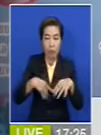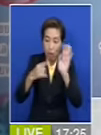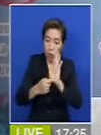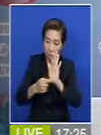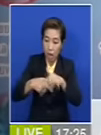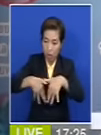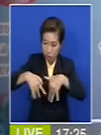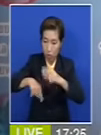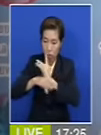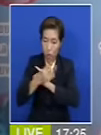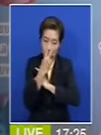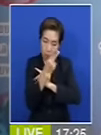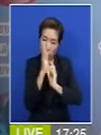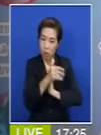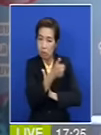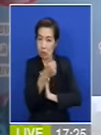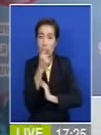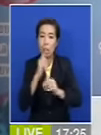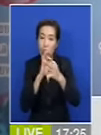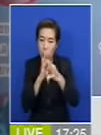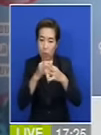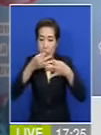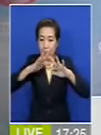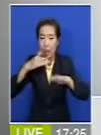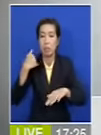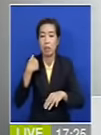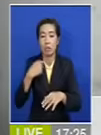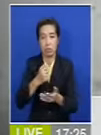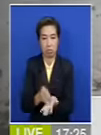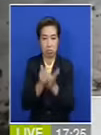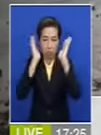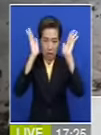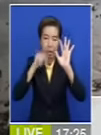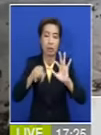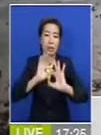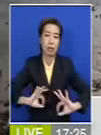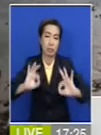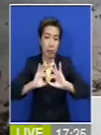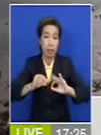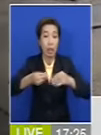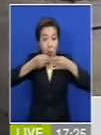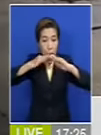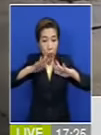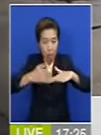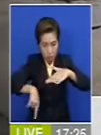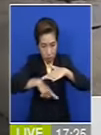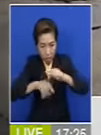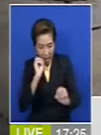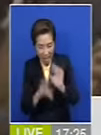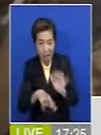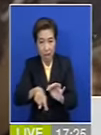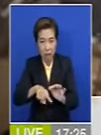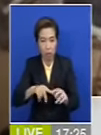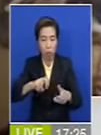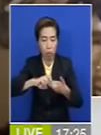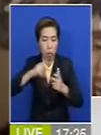เรามาเที่ยวระยองหรือเราอยู่ระยองเราต้องรักทะเลเช่นกันครับกิจกรรมรณรงค์เป็นสิ่งสำคัญที่สุด ปัญหาขยะใต้ท้องทะเลนับวันจะยิ่งส่งผลกระทบรุน